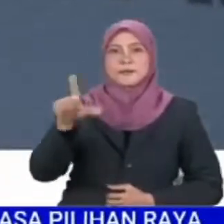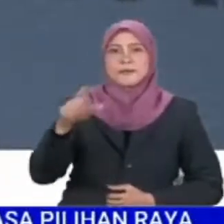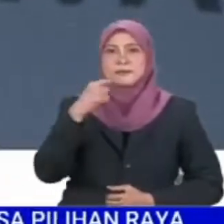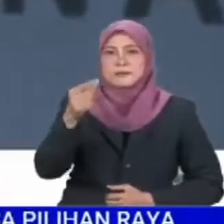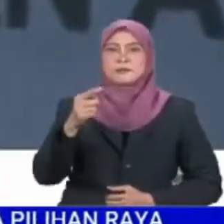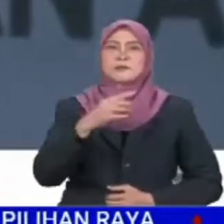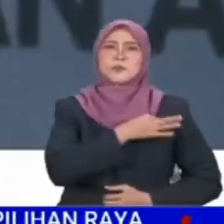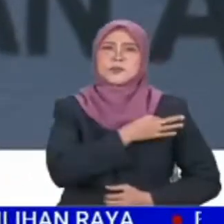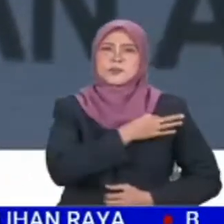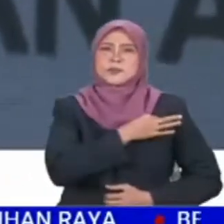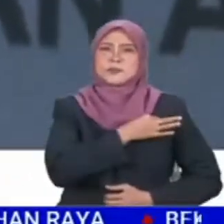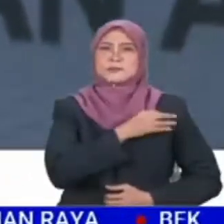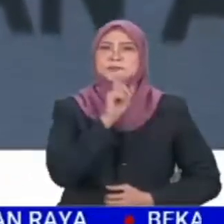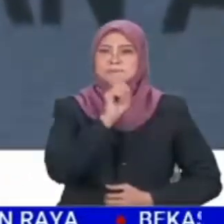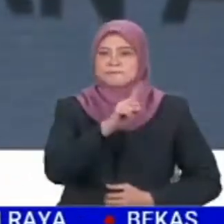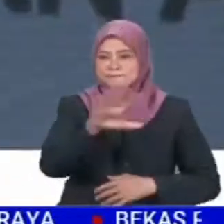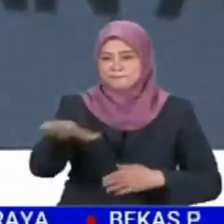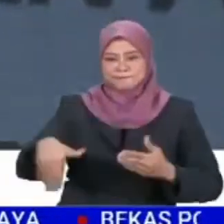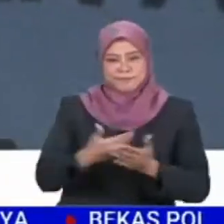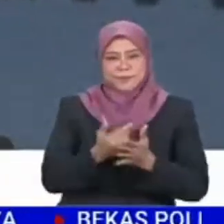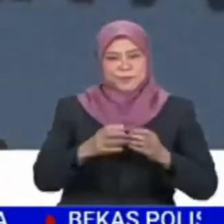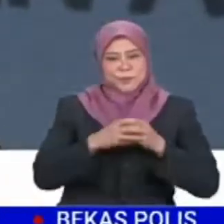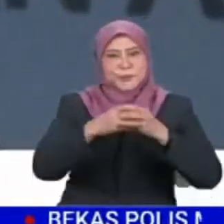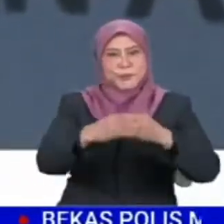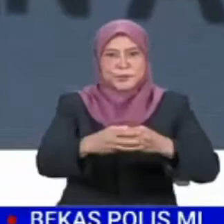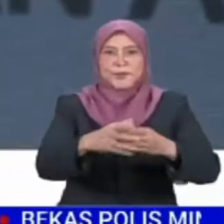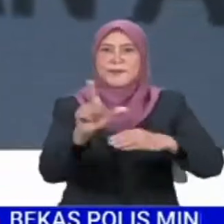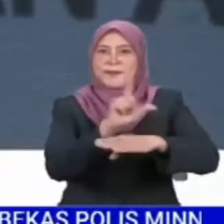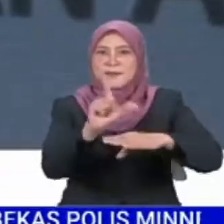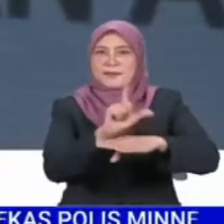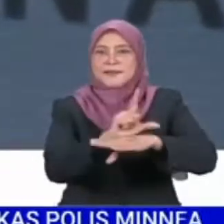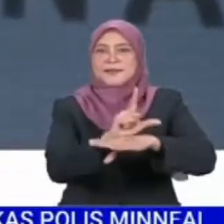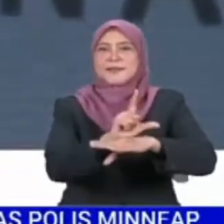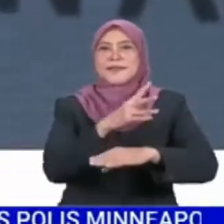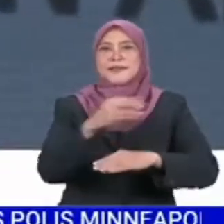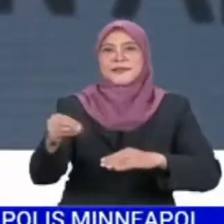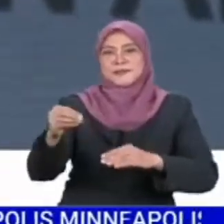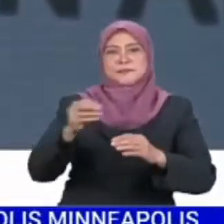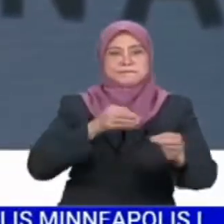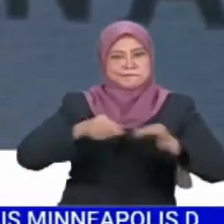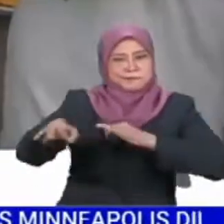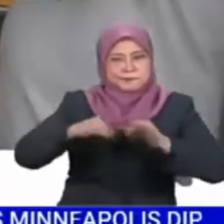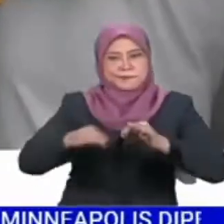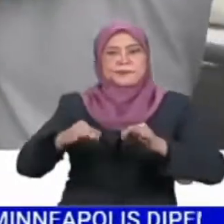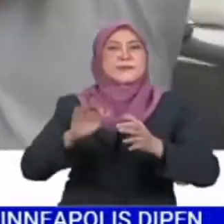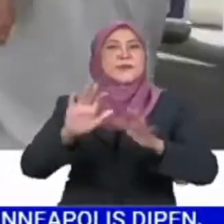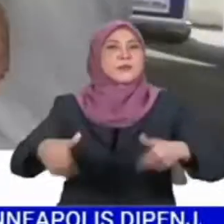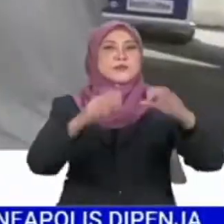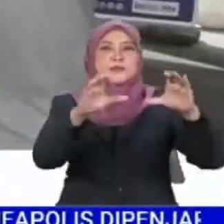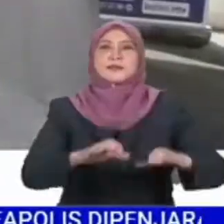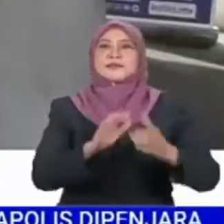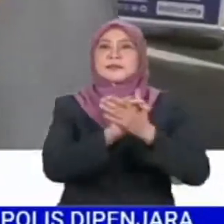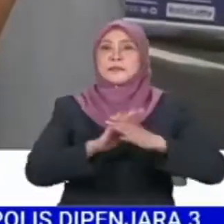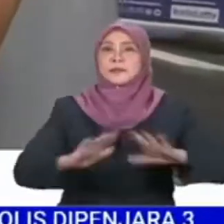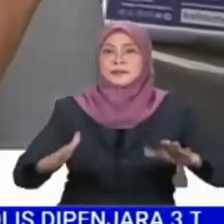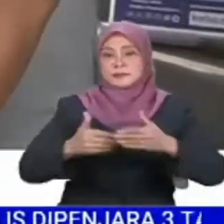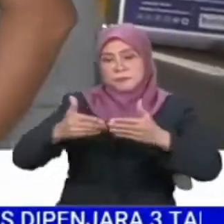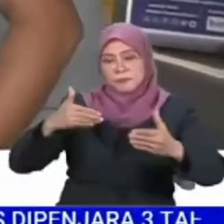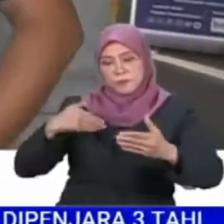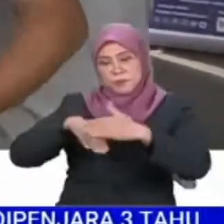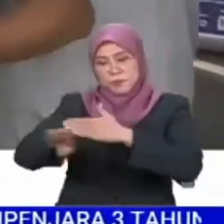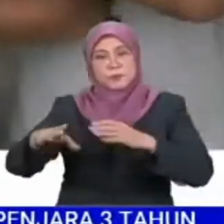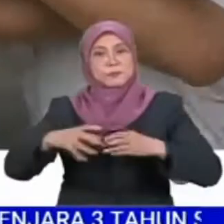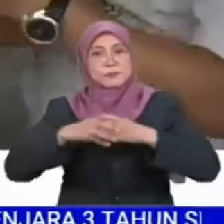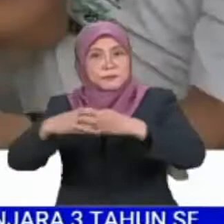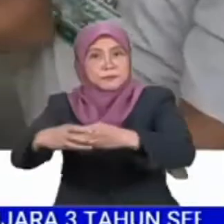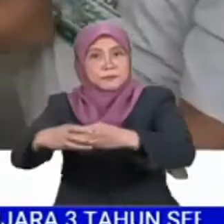KBS dikenalpasti Satria akan diberikan latihan dan pendedahan dalam aspek keselamatan sebelum masuk ke kawasan bencana